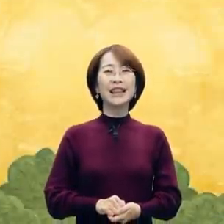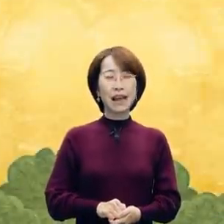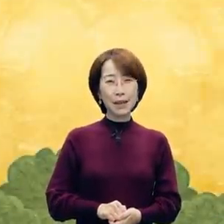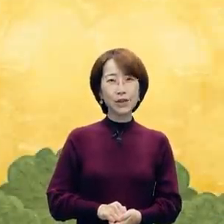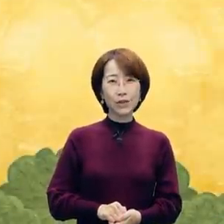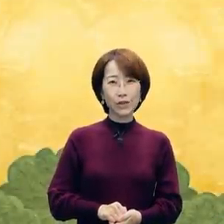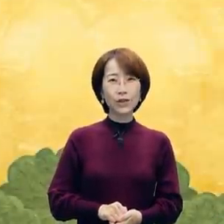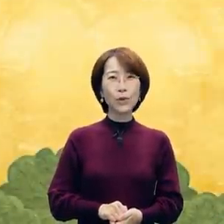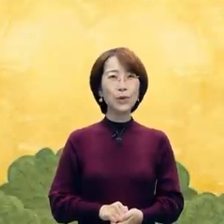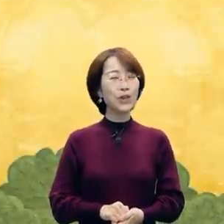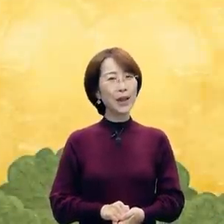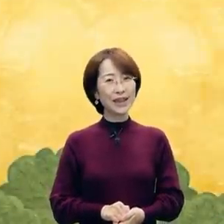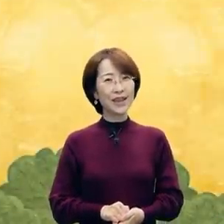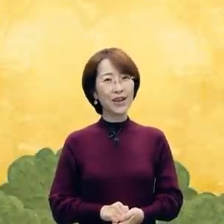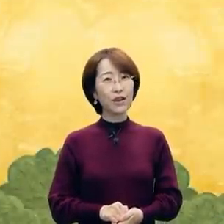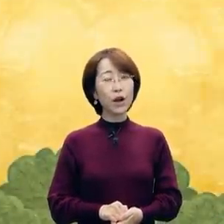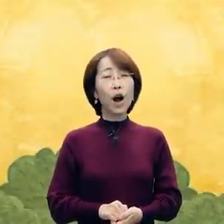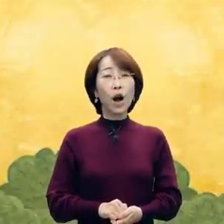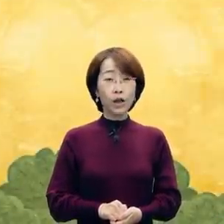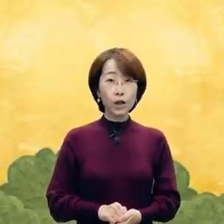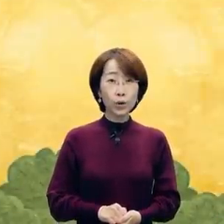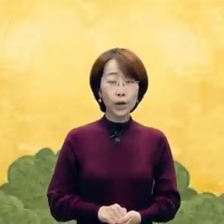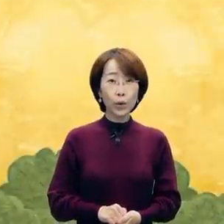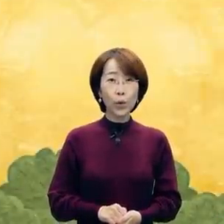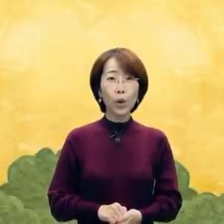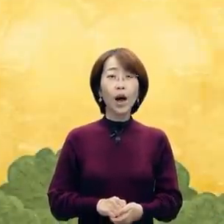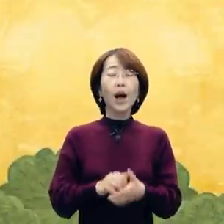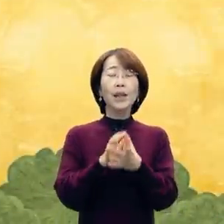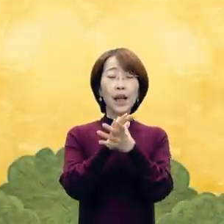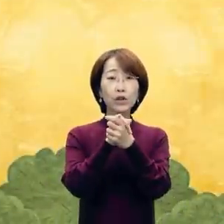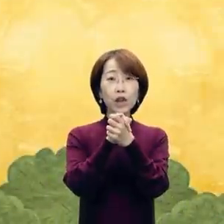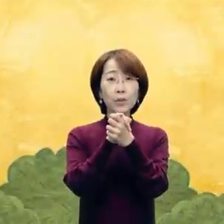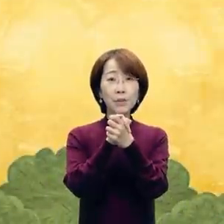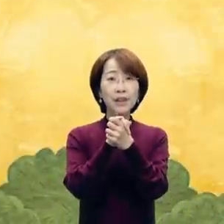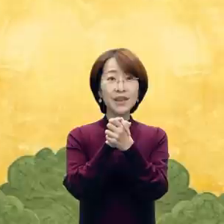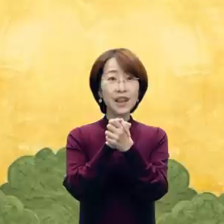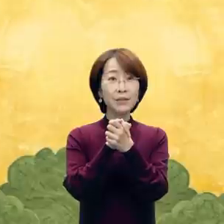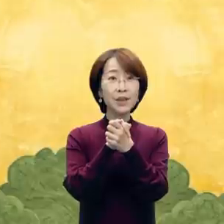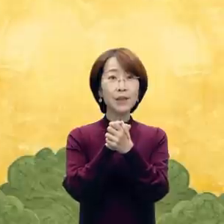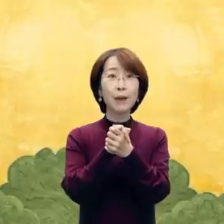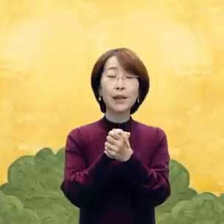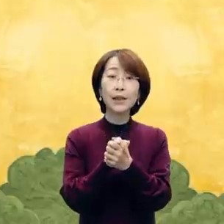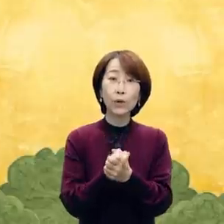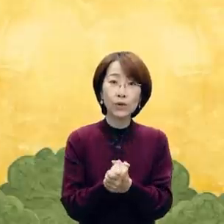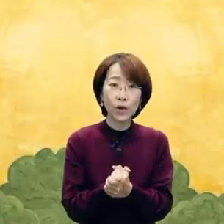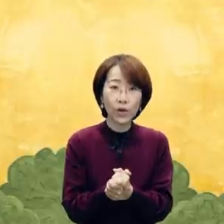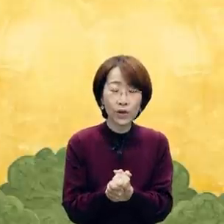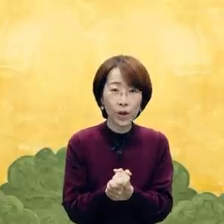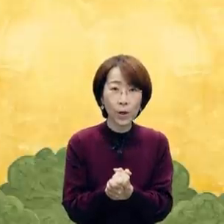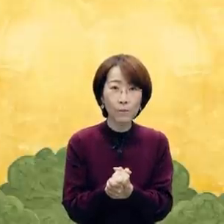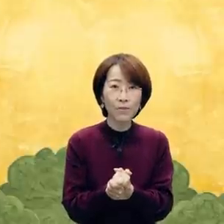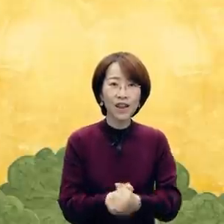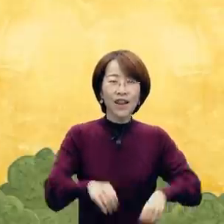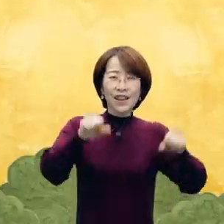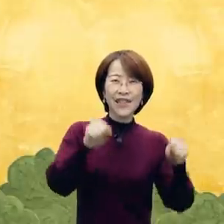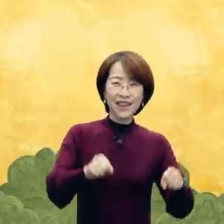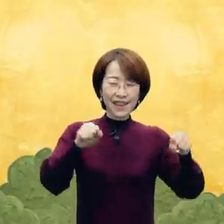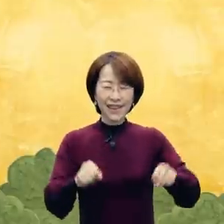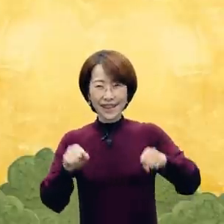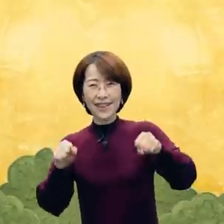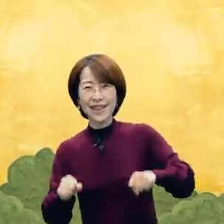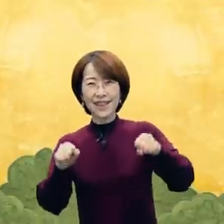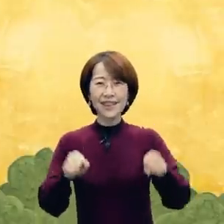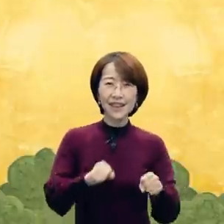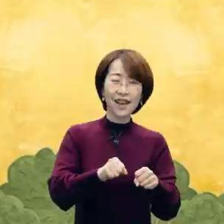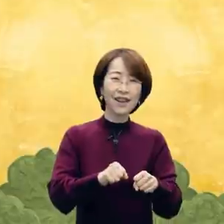바울은 다마스쿠스 도시로 갔어요. 그곳에도 예수님을 믿는 사람들이 많다고 들었거든요.